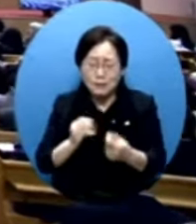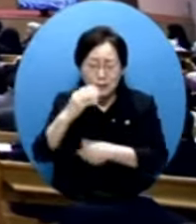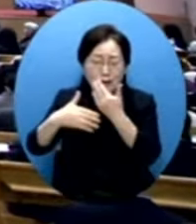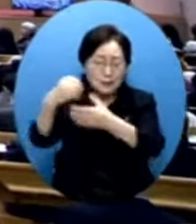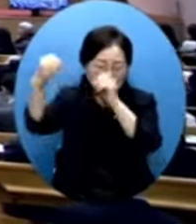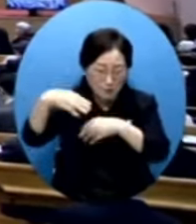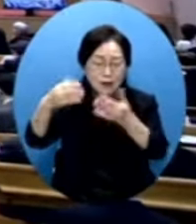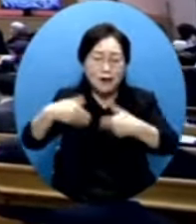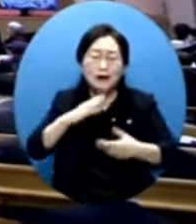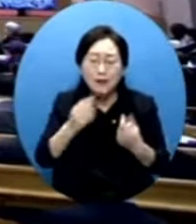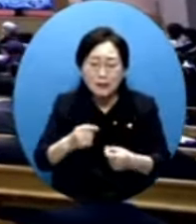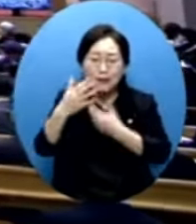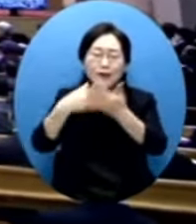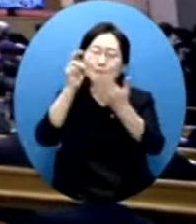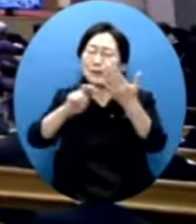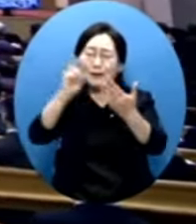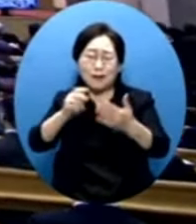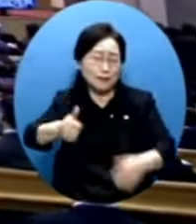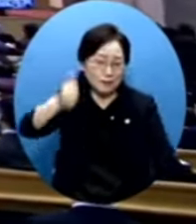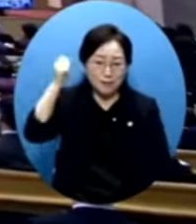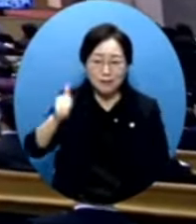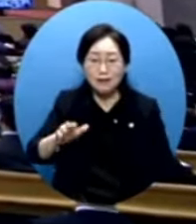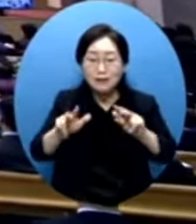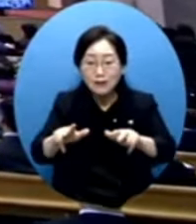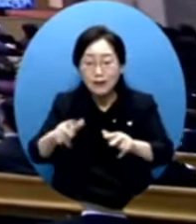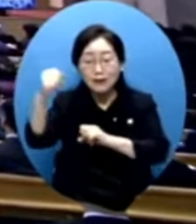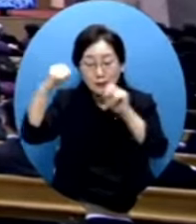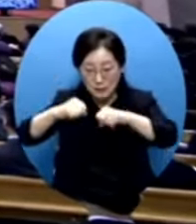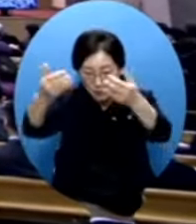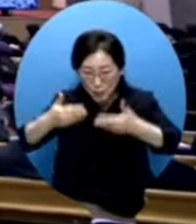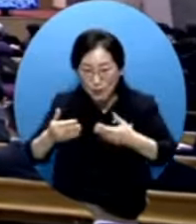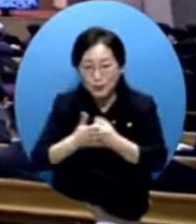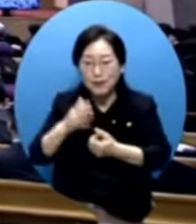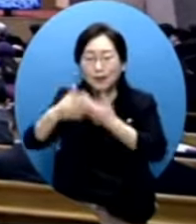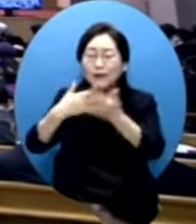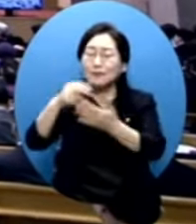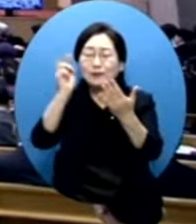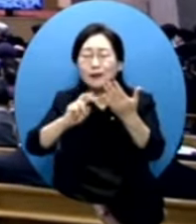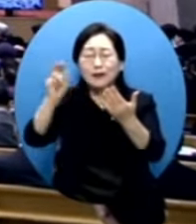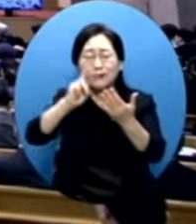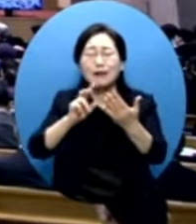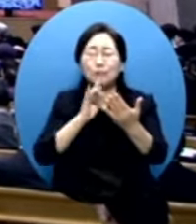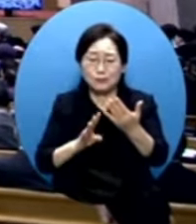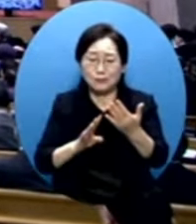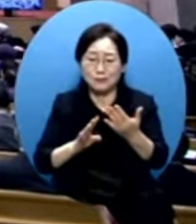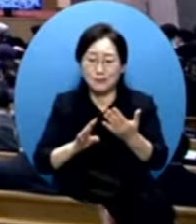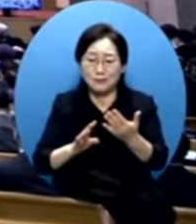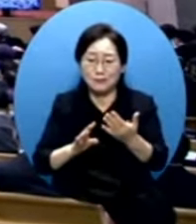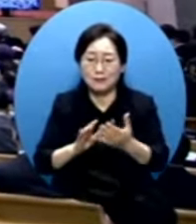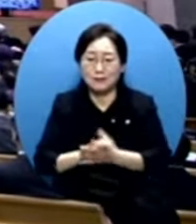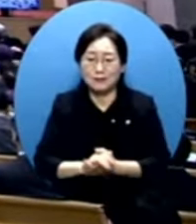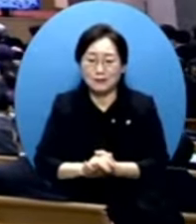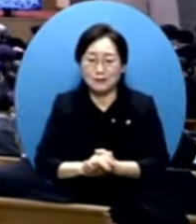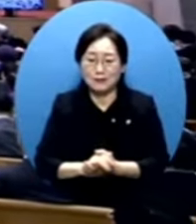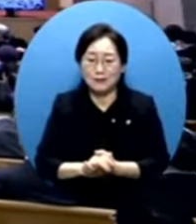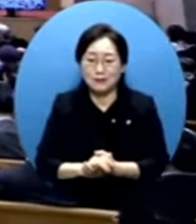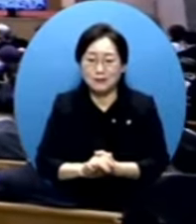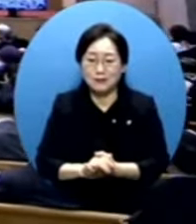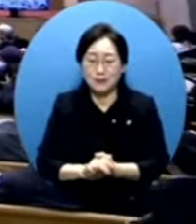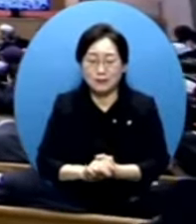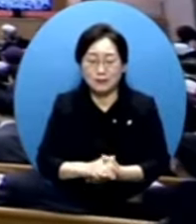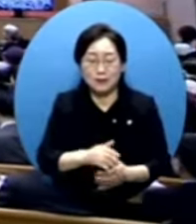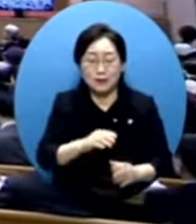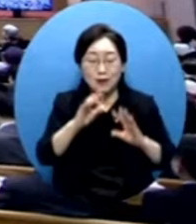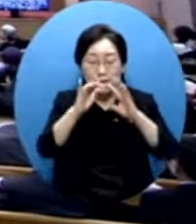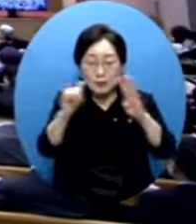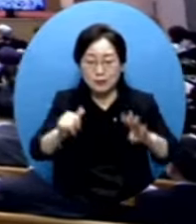찬양하라 우리가 주님을 찬양하자 이제는 응답을 받았으니 우리가 주님을 찬양한 것밖에는 답이 없다 그래서 저들에게